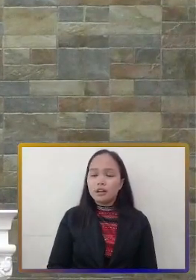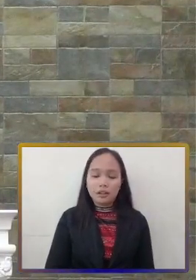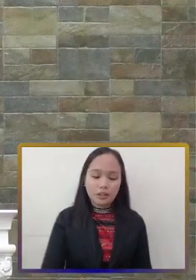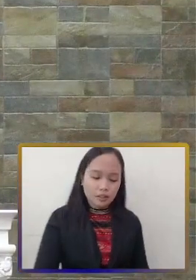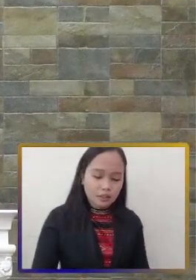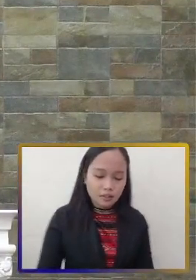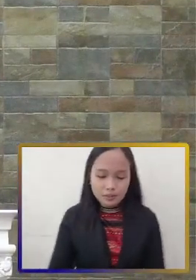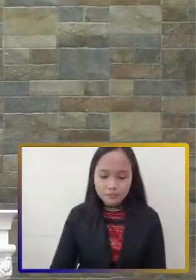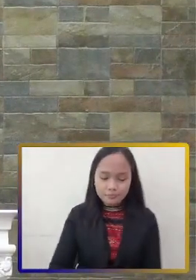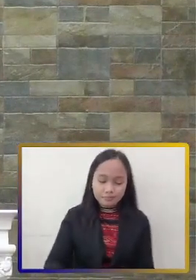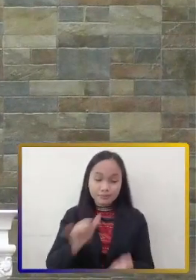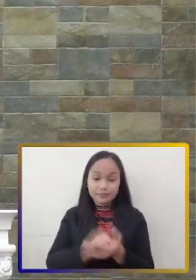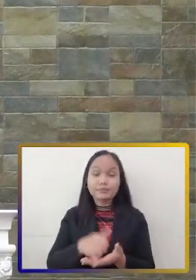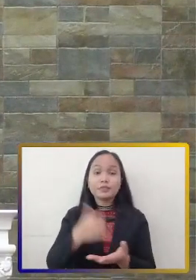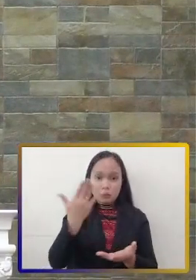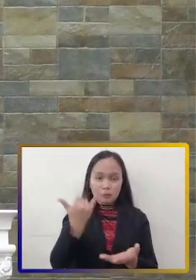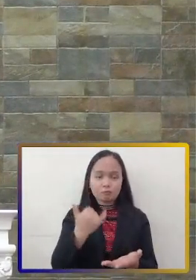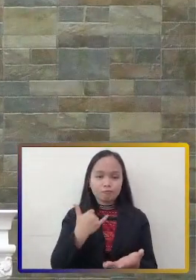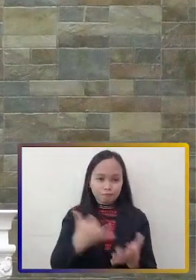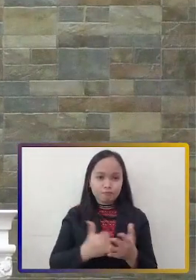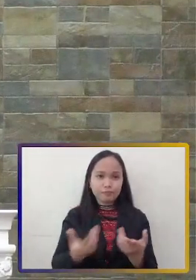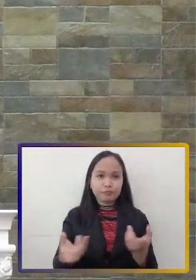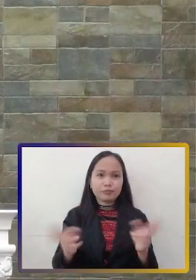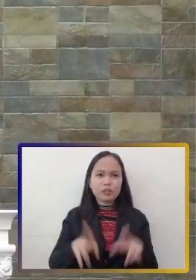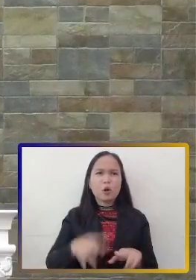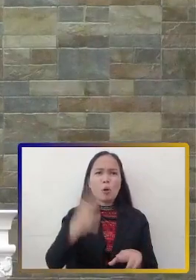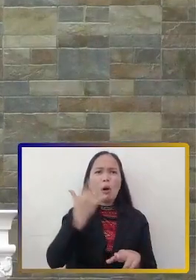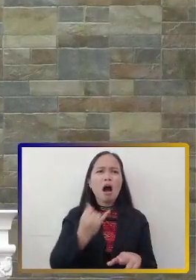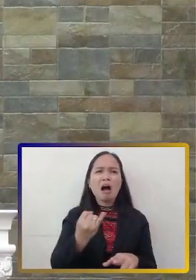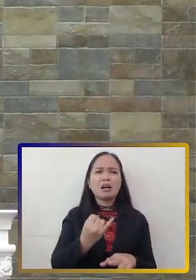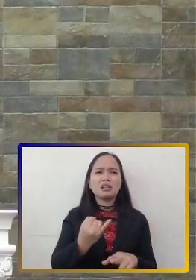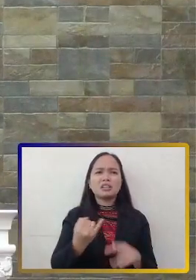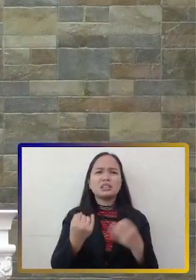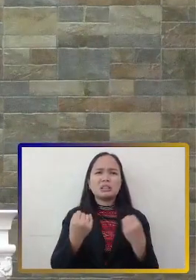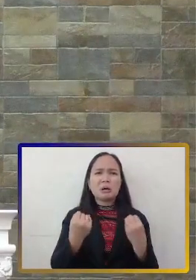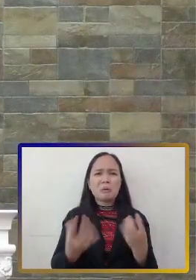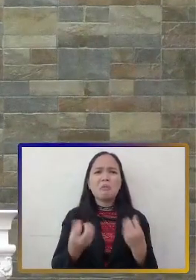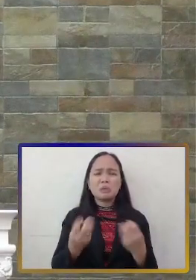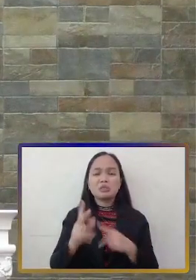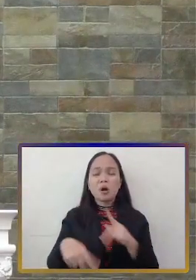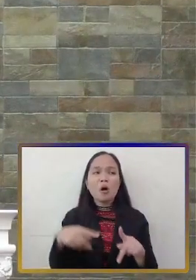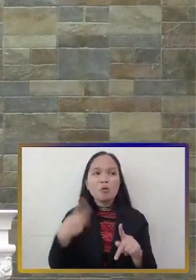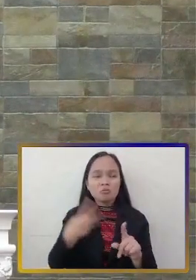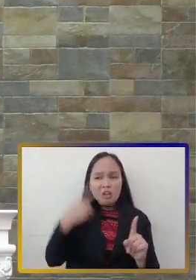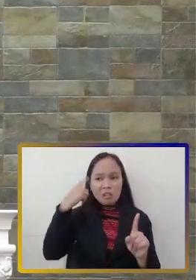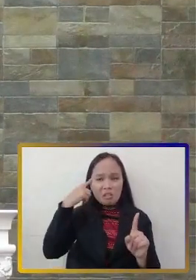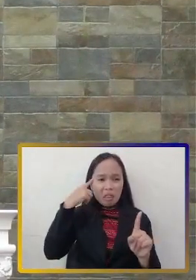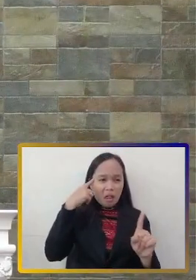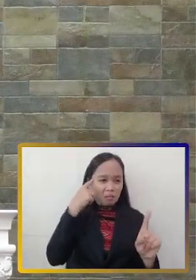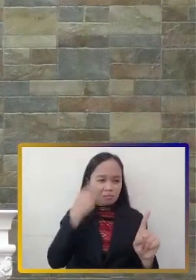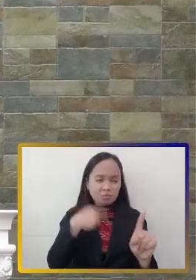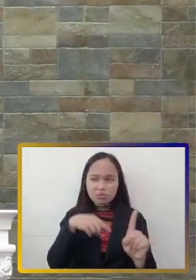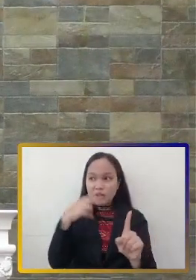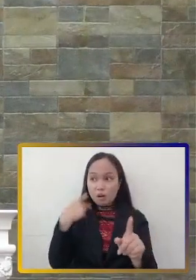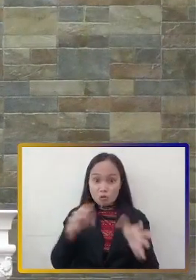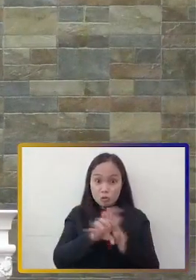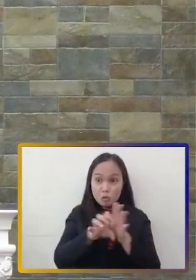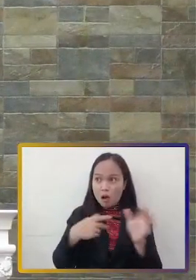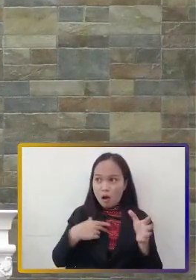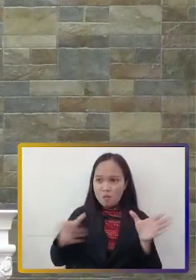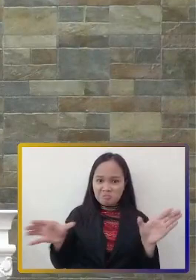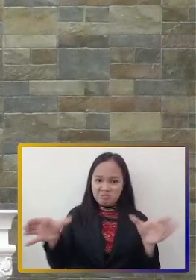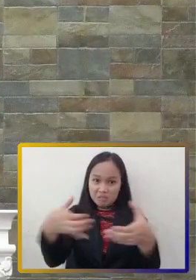Kaya ganun ang nangyayari. Lahat na lamang na tao, sususpecha natin. Pag may nag-ipon-ipon, tinuwa-tinuwa, ako na